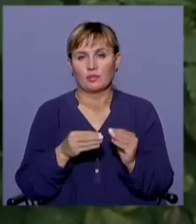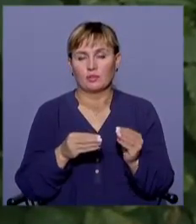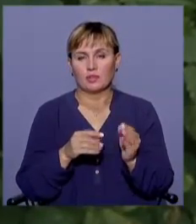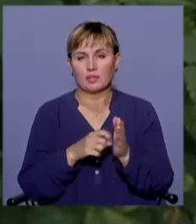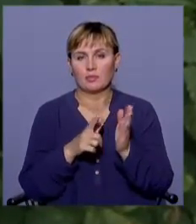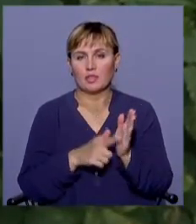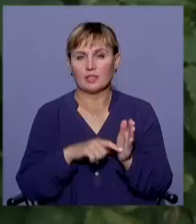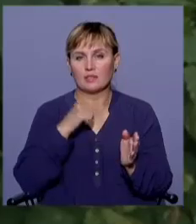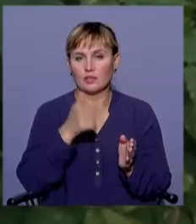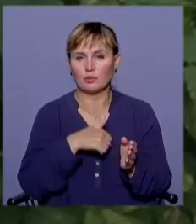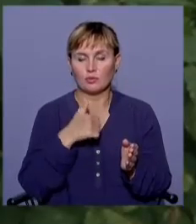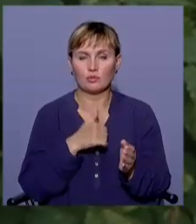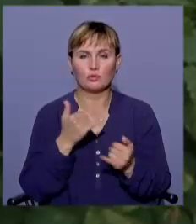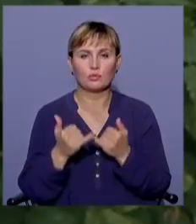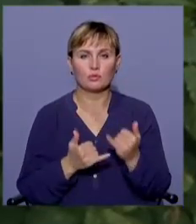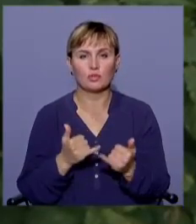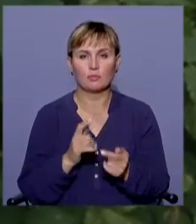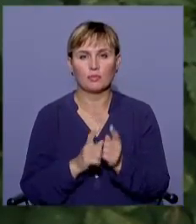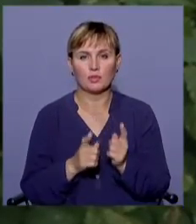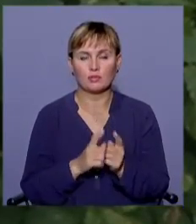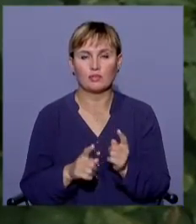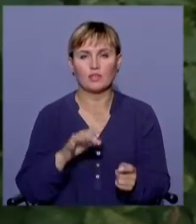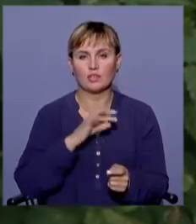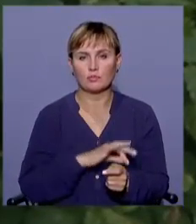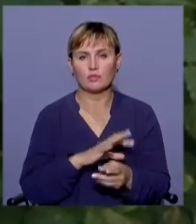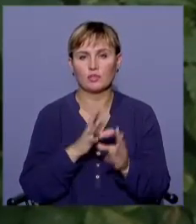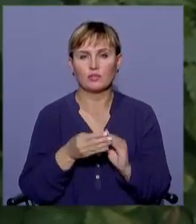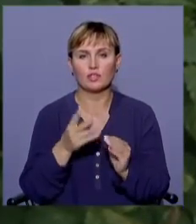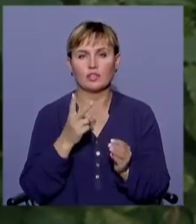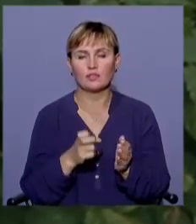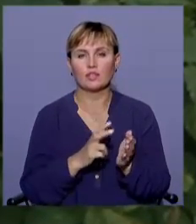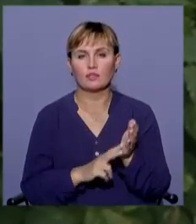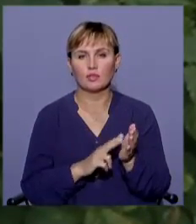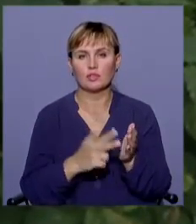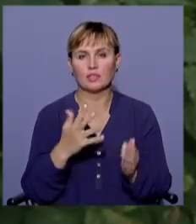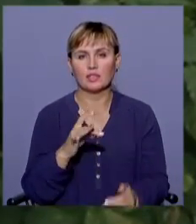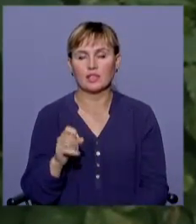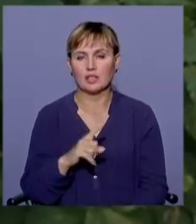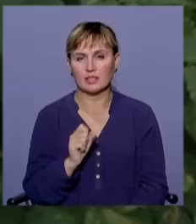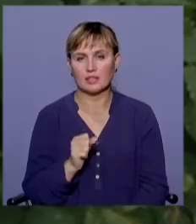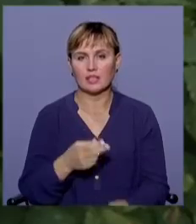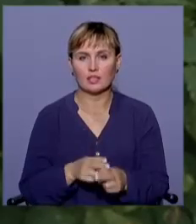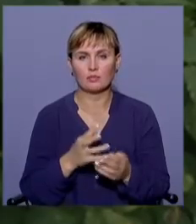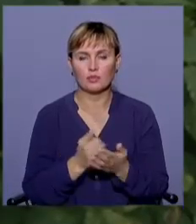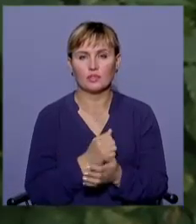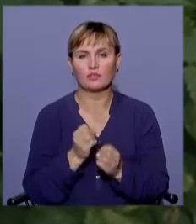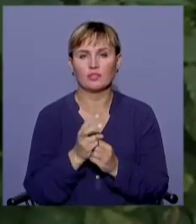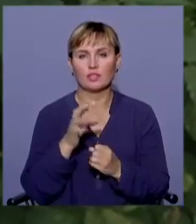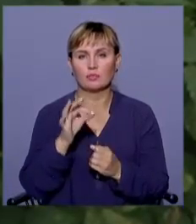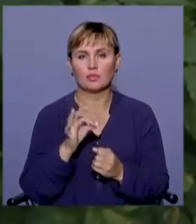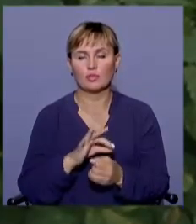года услугами сурдопереводчиков воспользовался всего 283 раза. Это получается 12%